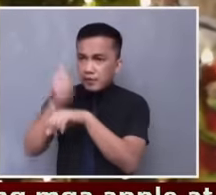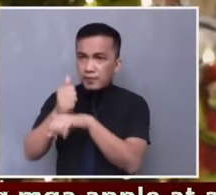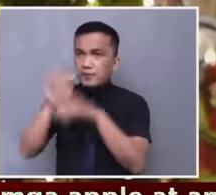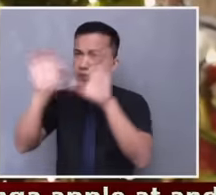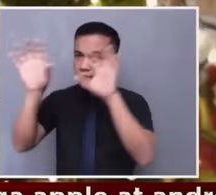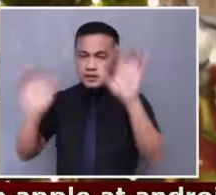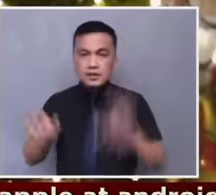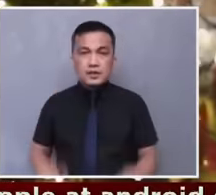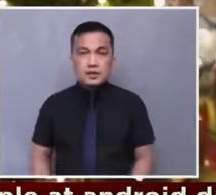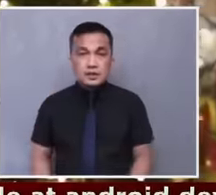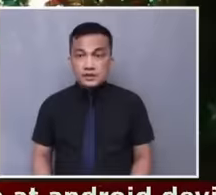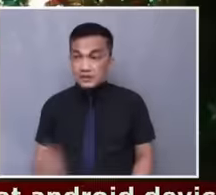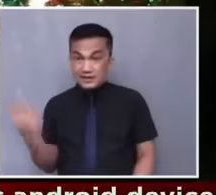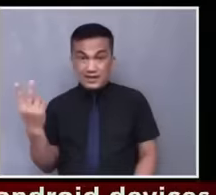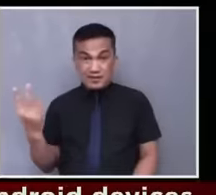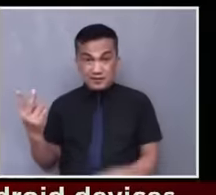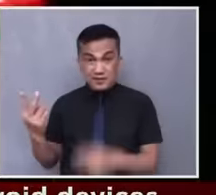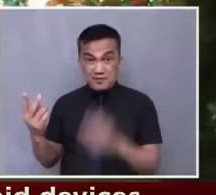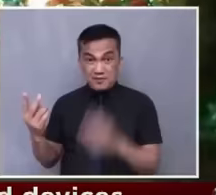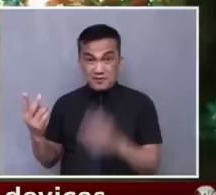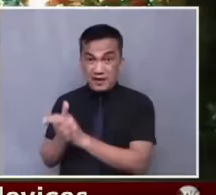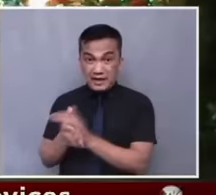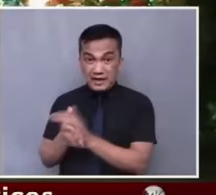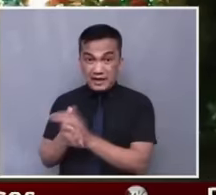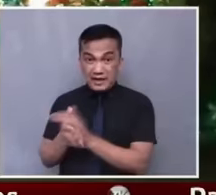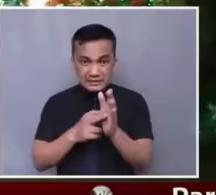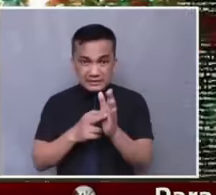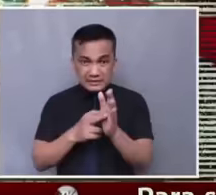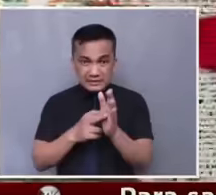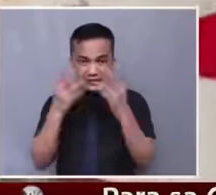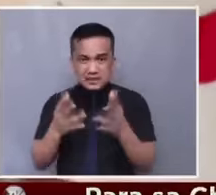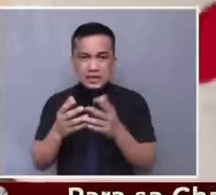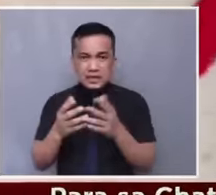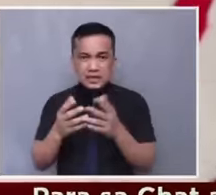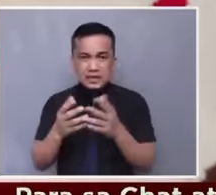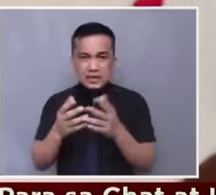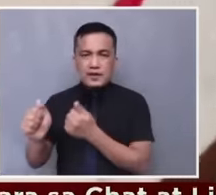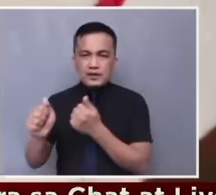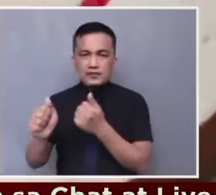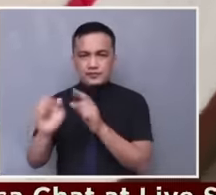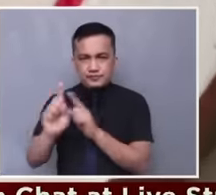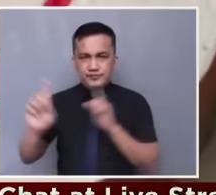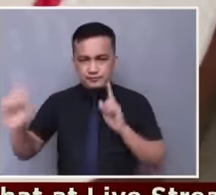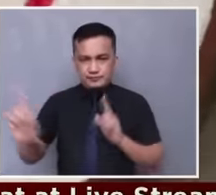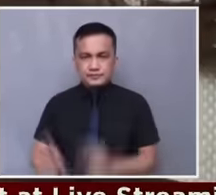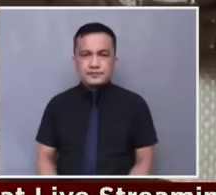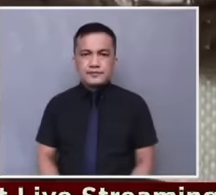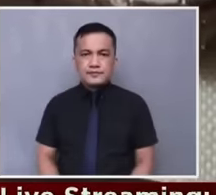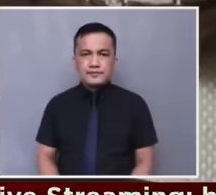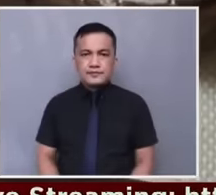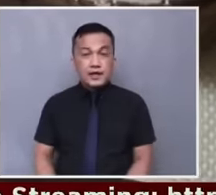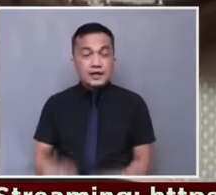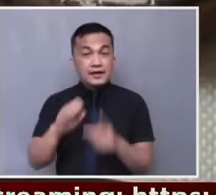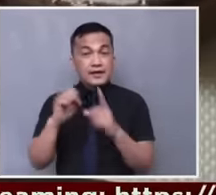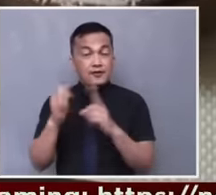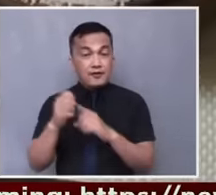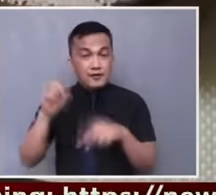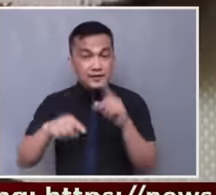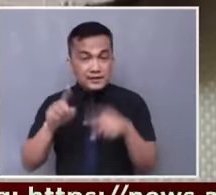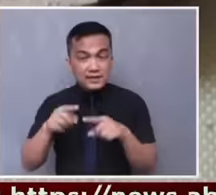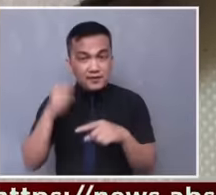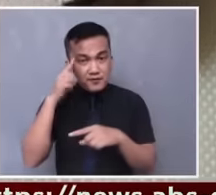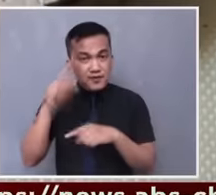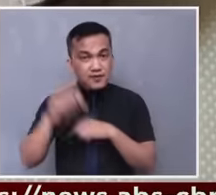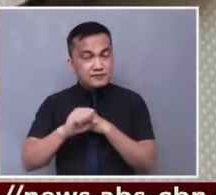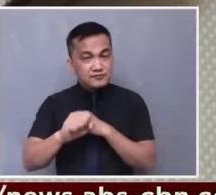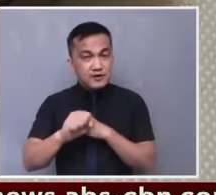lang ng mag-asawa sa mga bisita. Sundin ang health protocols. Eco-friendly na for a cause pa.